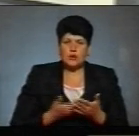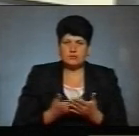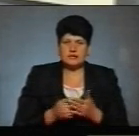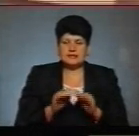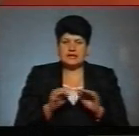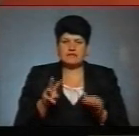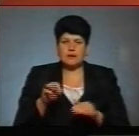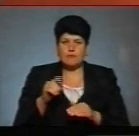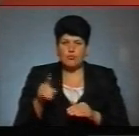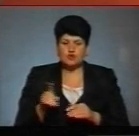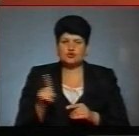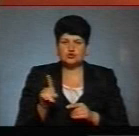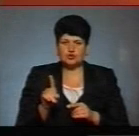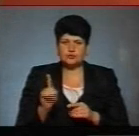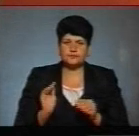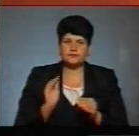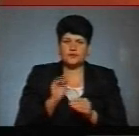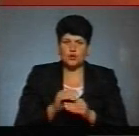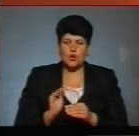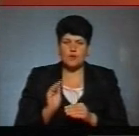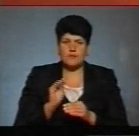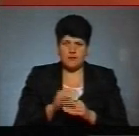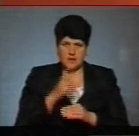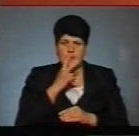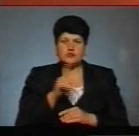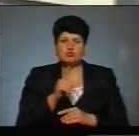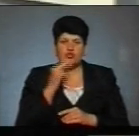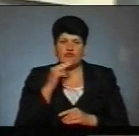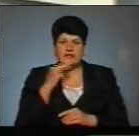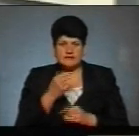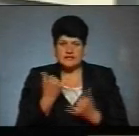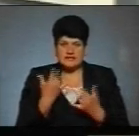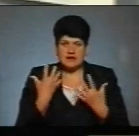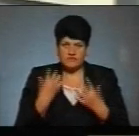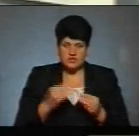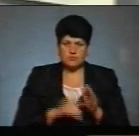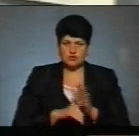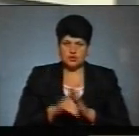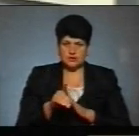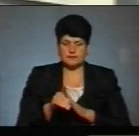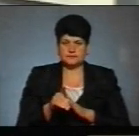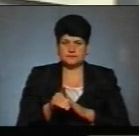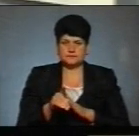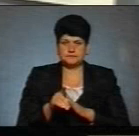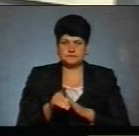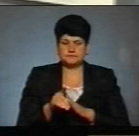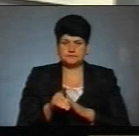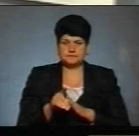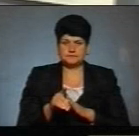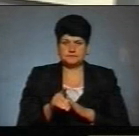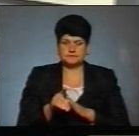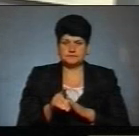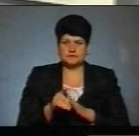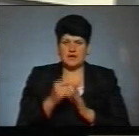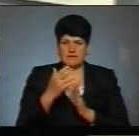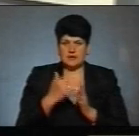щодо комбінації медичних препаратів, які ми бачимо сьогодні ефективні. І вже зараз вони вже втілюються якраз саме в